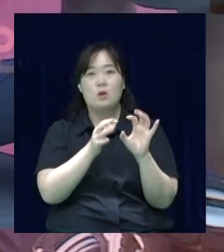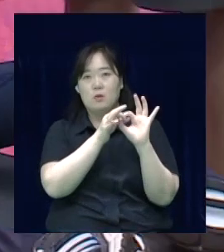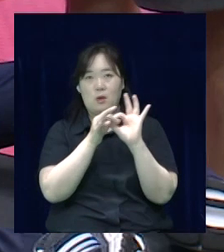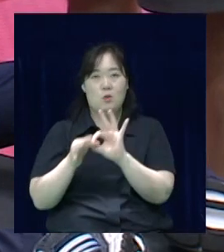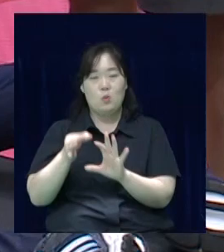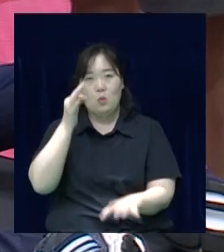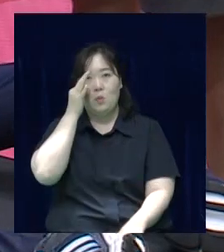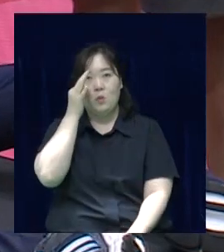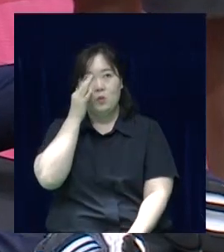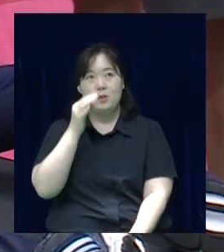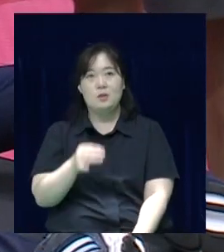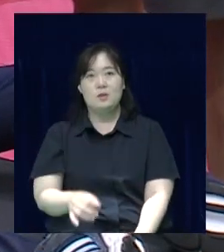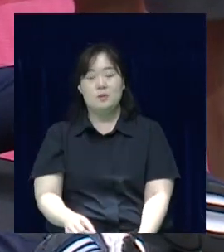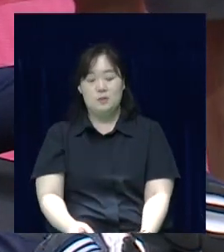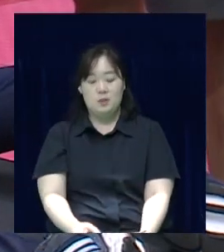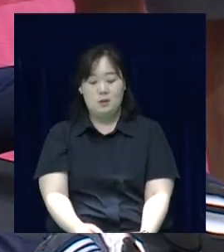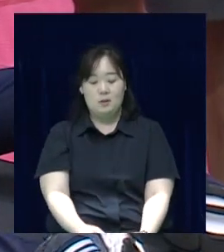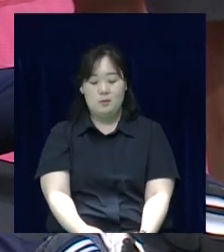이어가겠습니다.